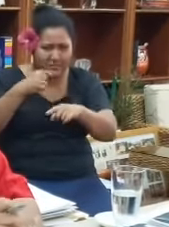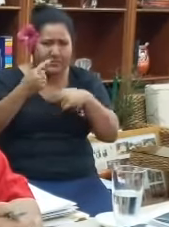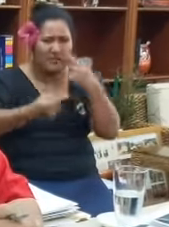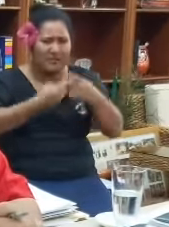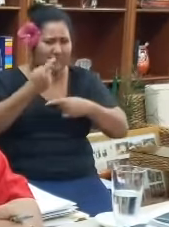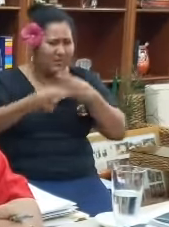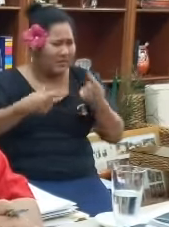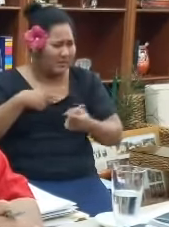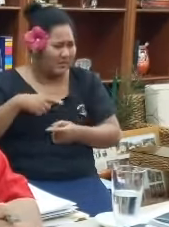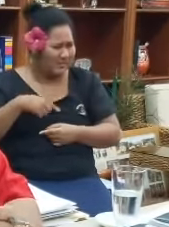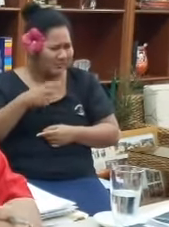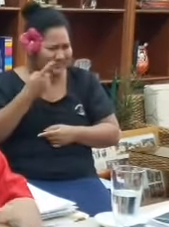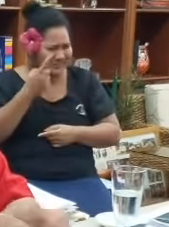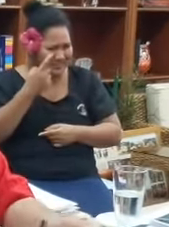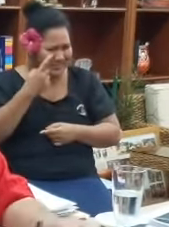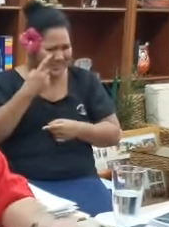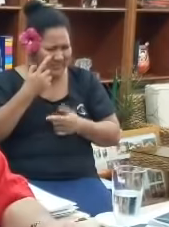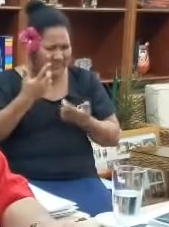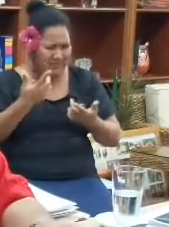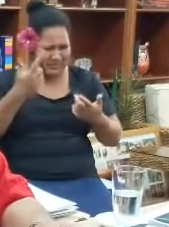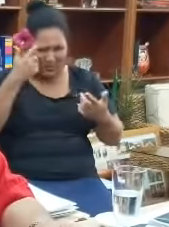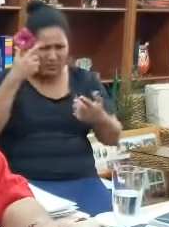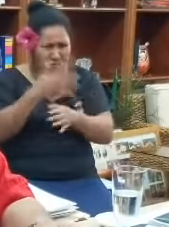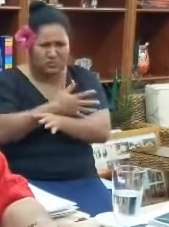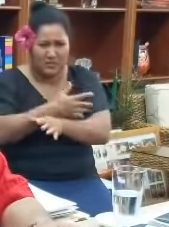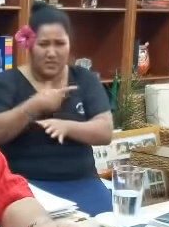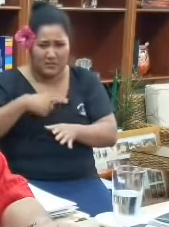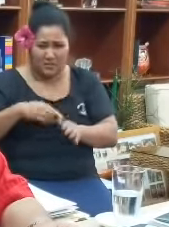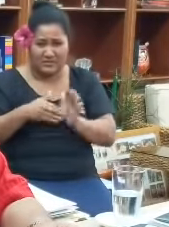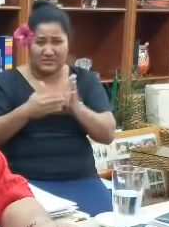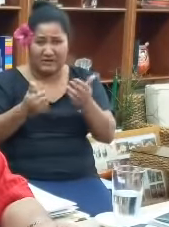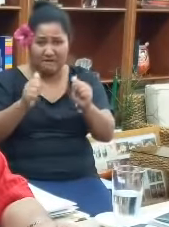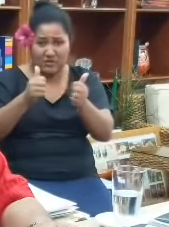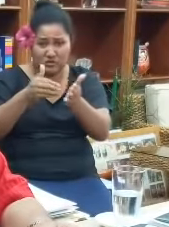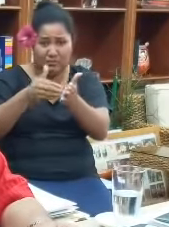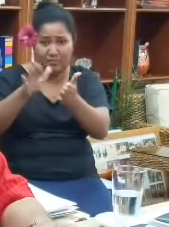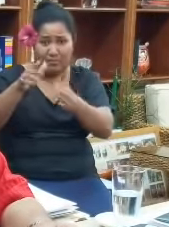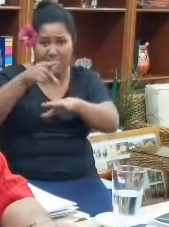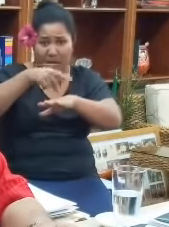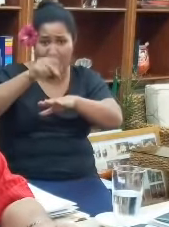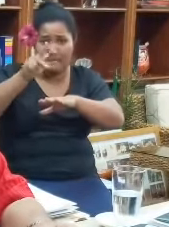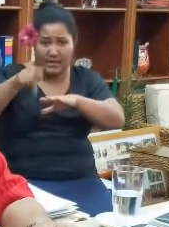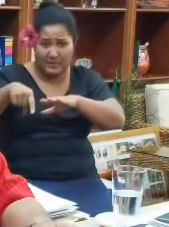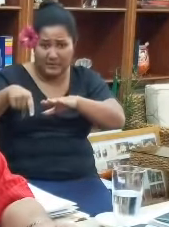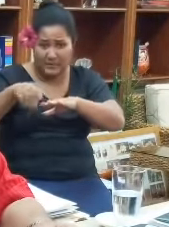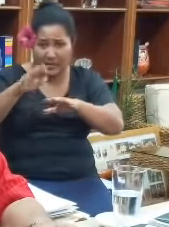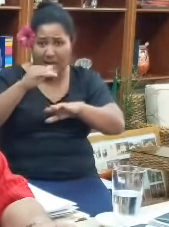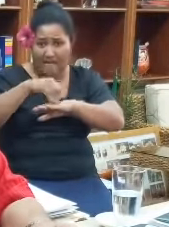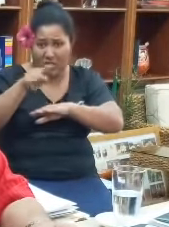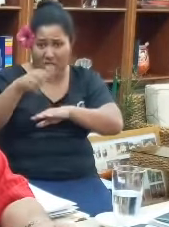ngai fai asina lavi lavi ona olea ua umone pasi el parlamento tula fono ia lo